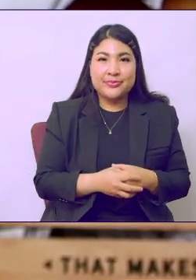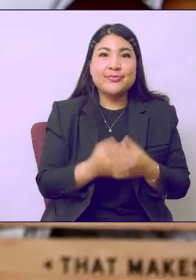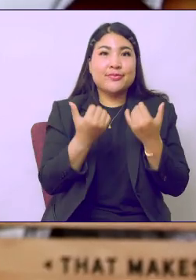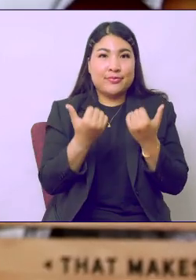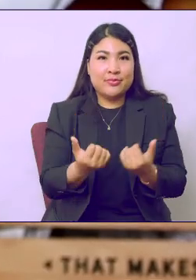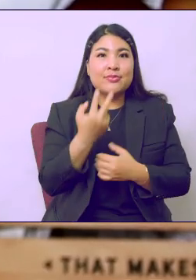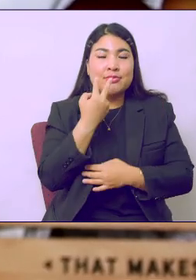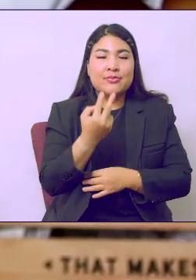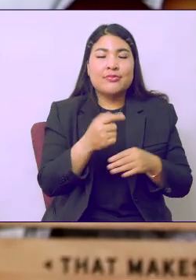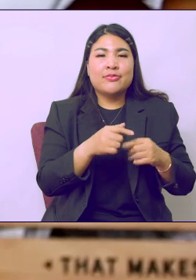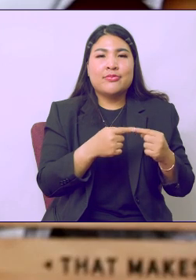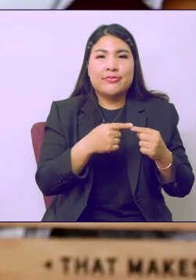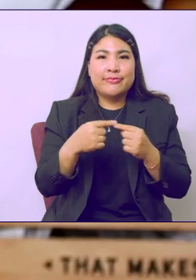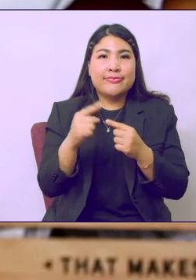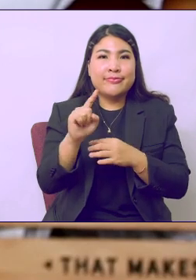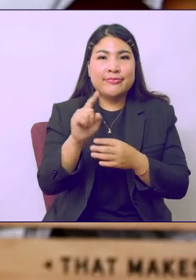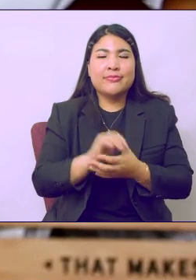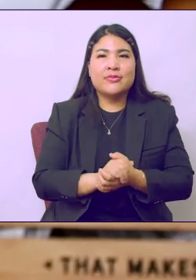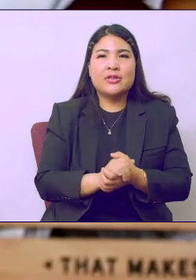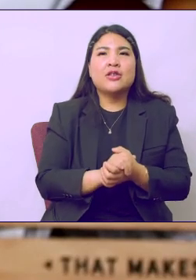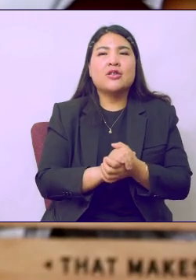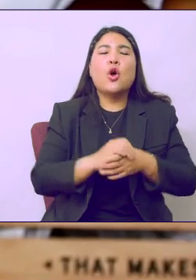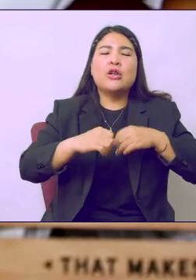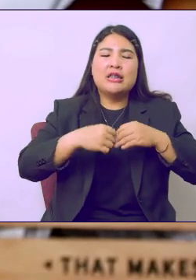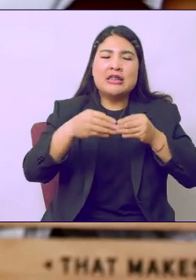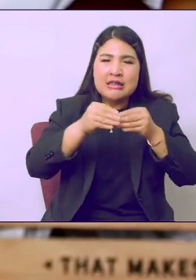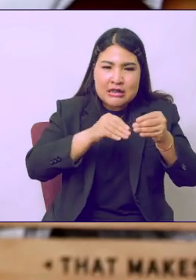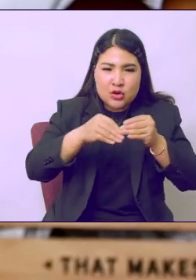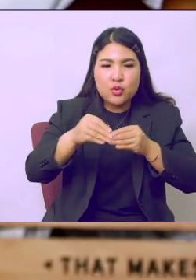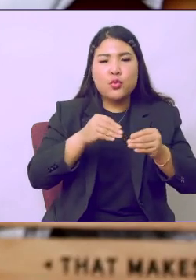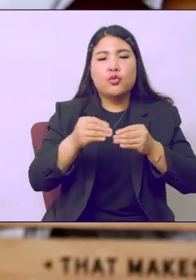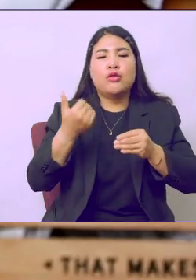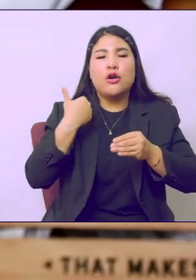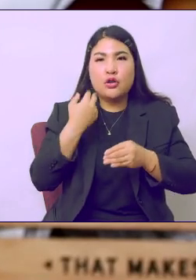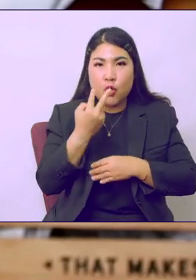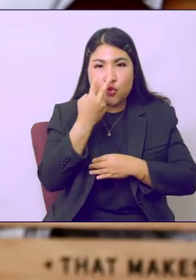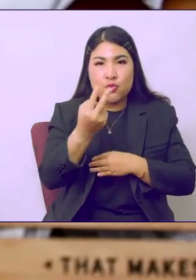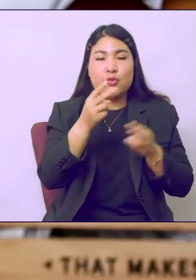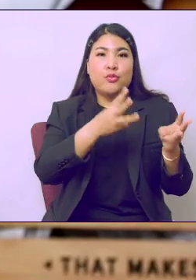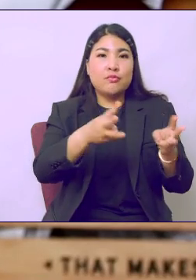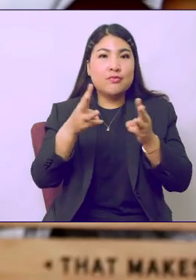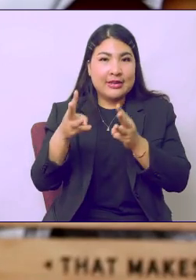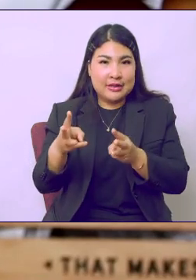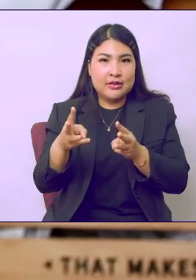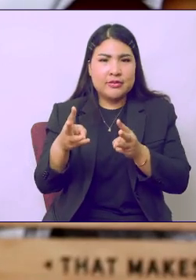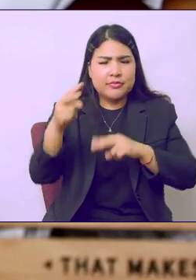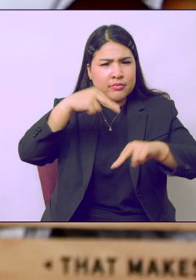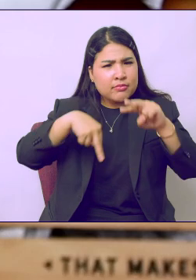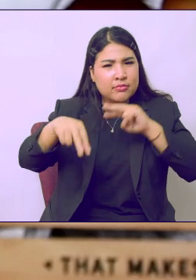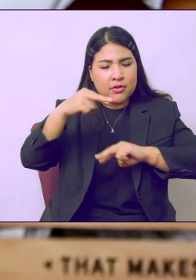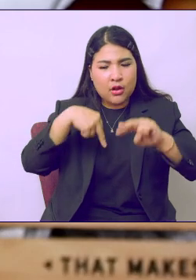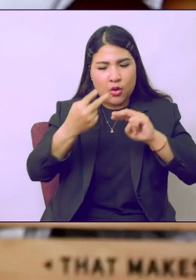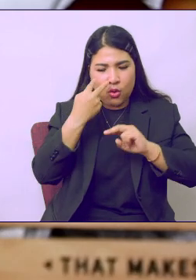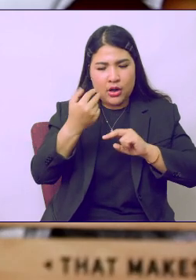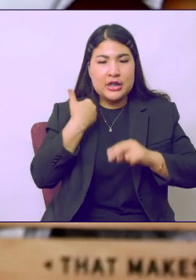เราก็จะต้องนะครับหลักของเราเนาะก็จะต้องยืดหยุ่นนะครับแล้วก็หาวิธีนะครับให้